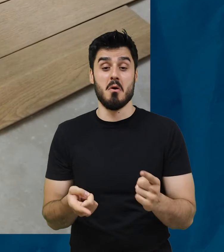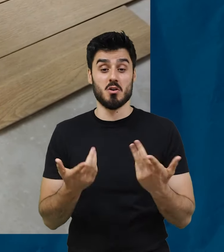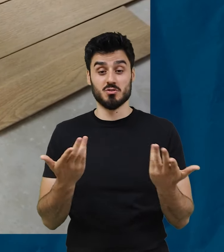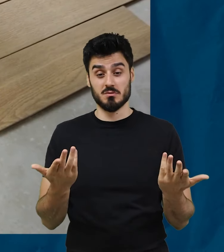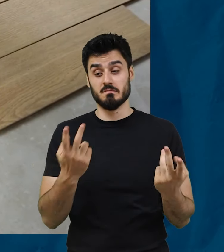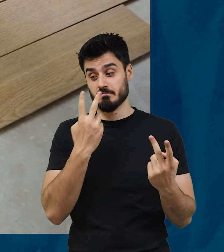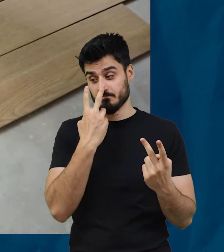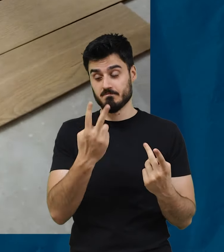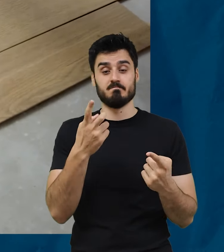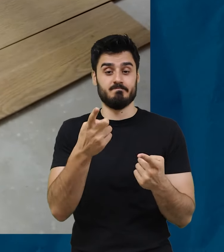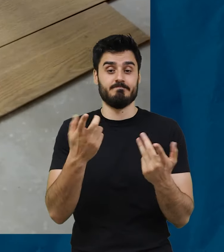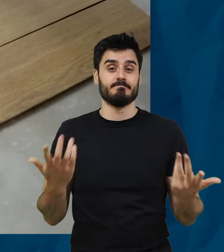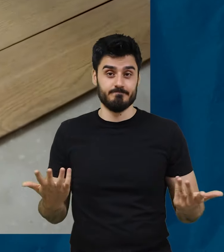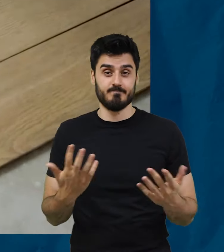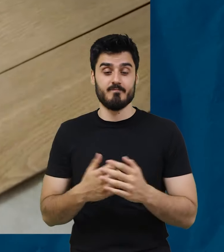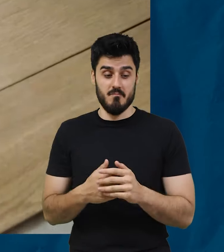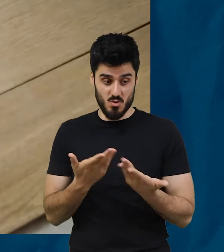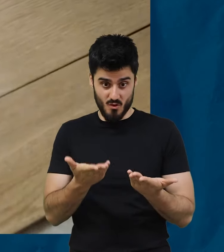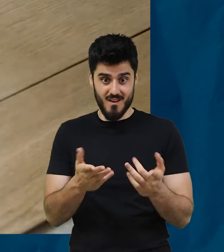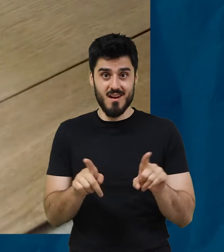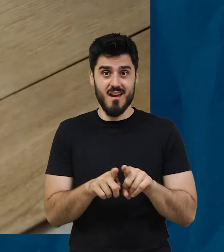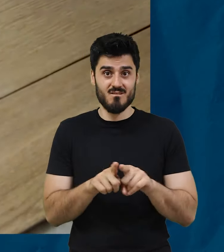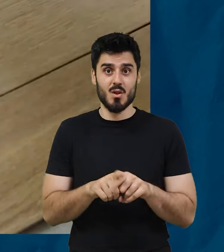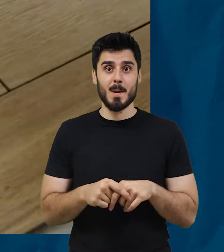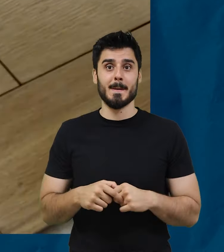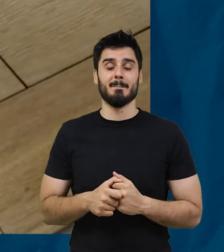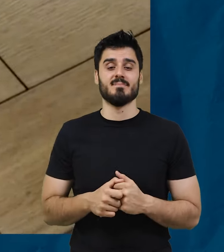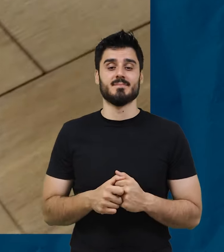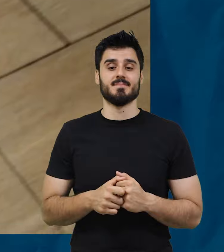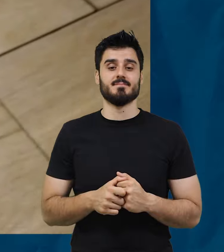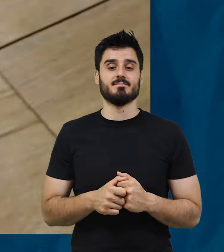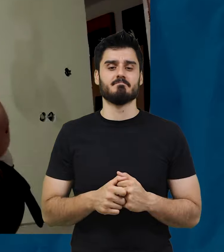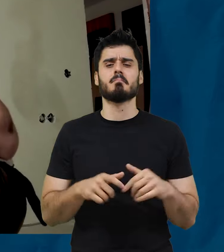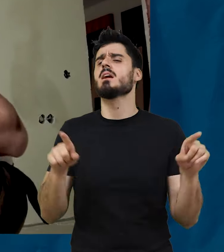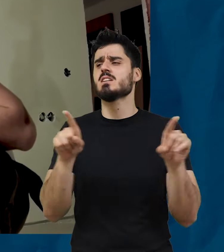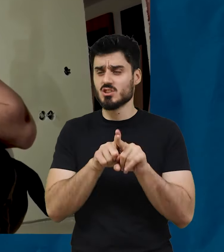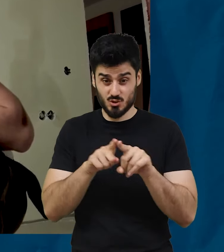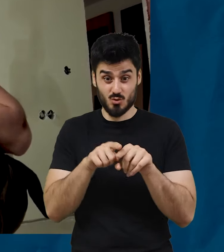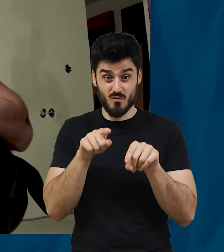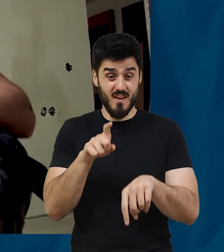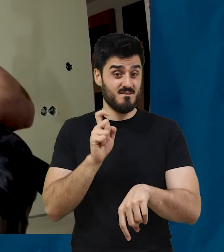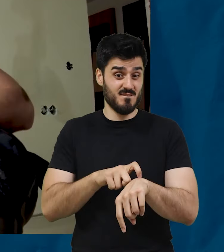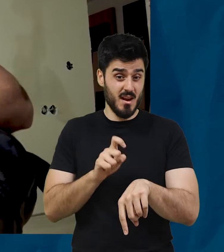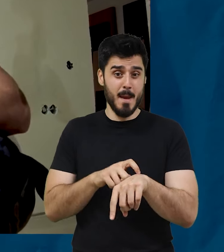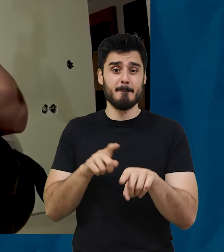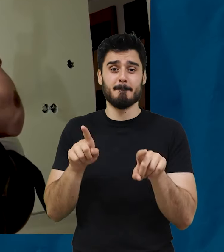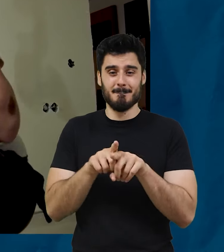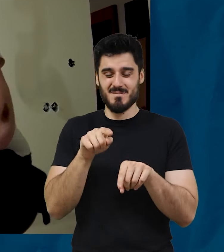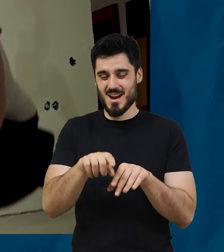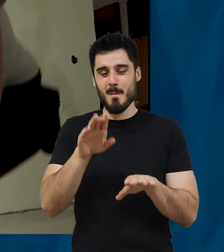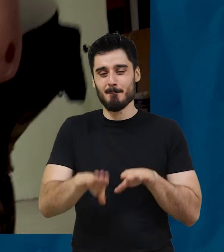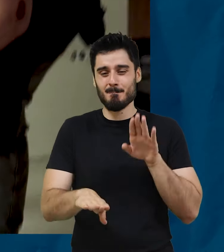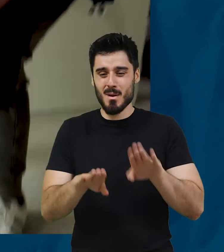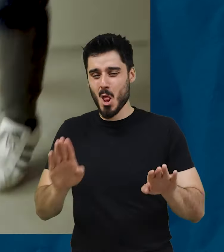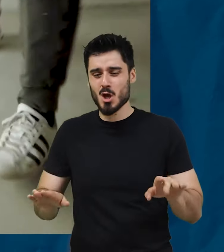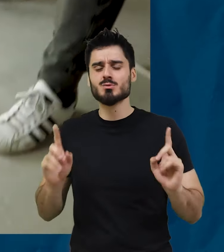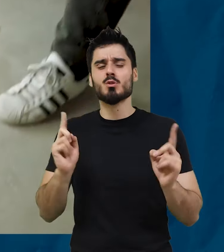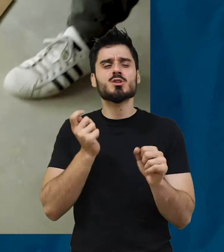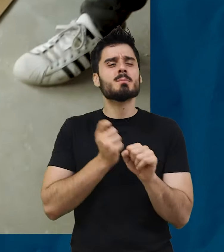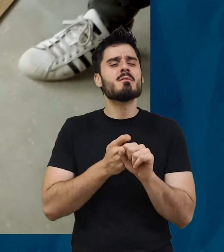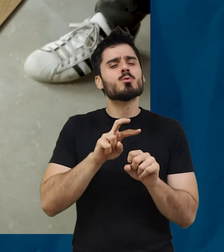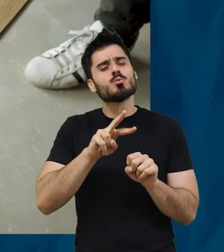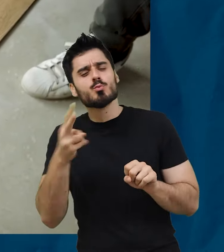както ви дойде. Ето, на мен идва е така, това, също това време с абсолютно същите тези плочки може да направите